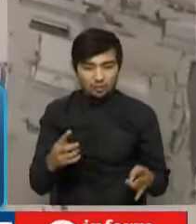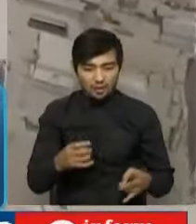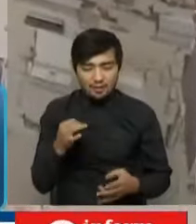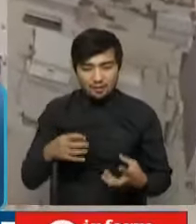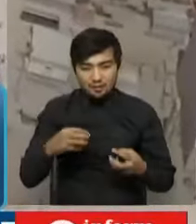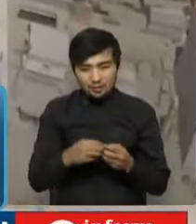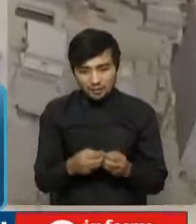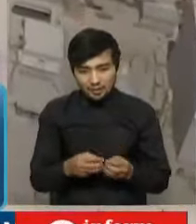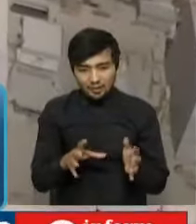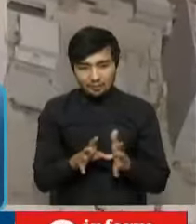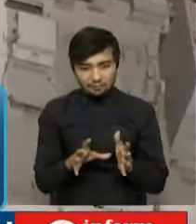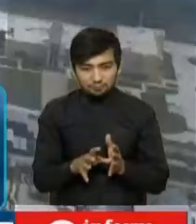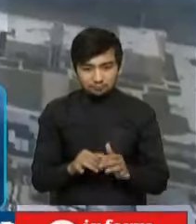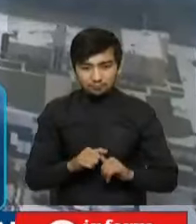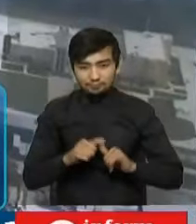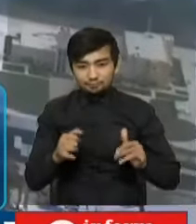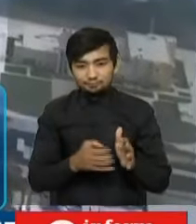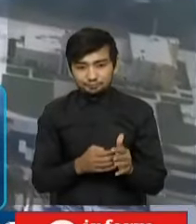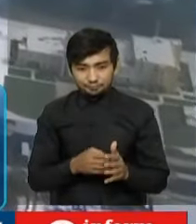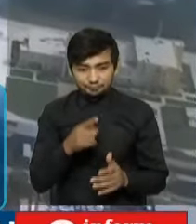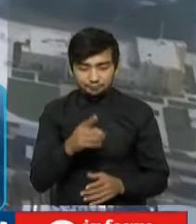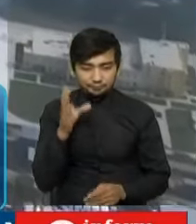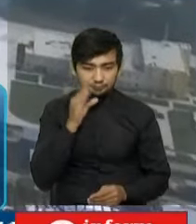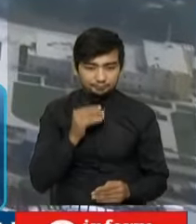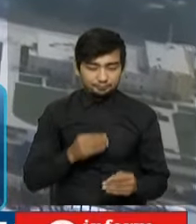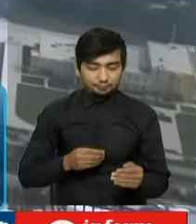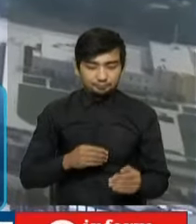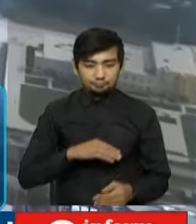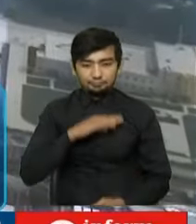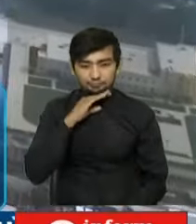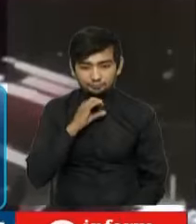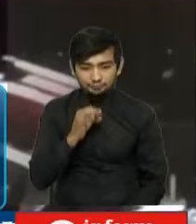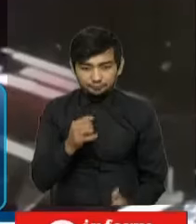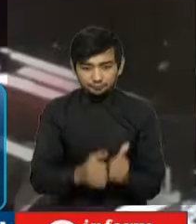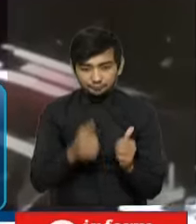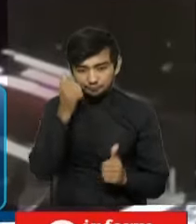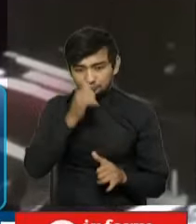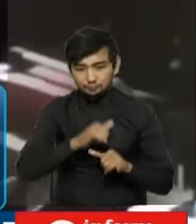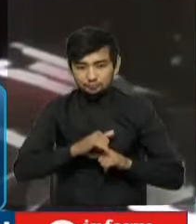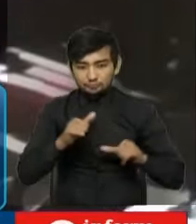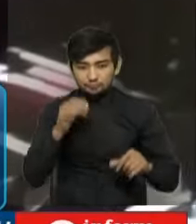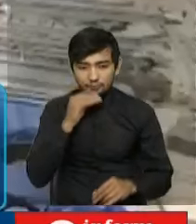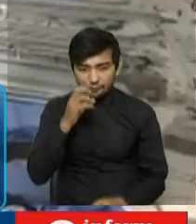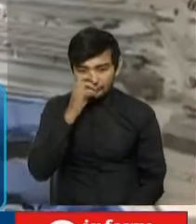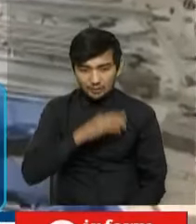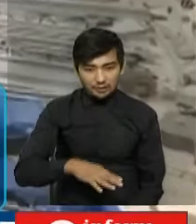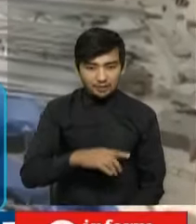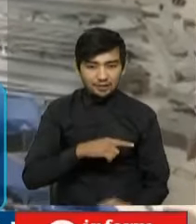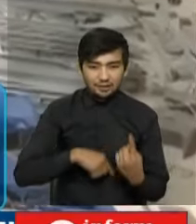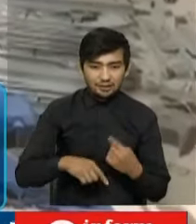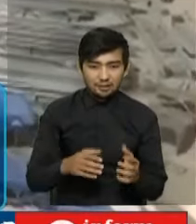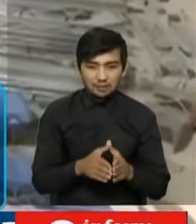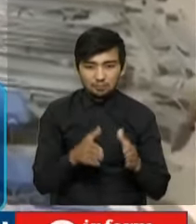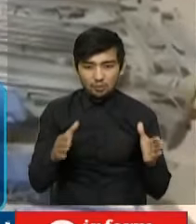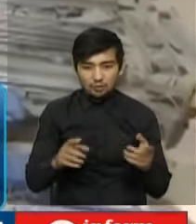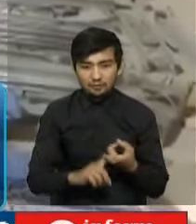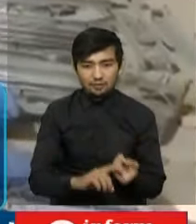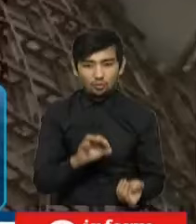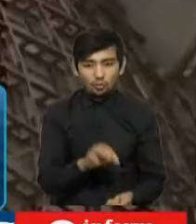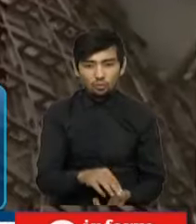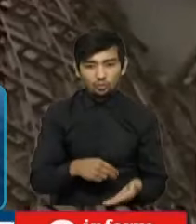покрыть нарастающий энергодефицит, который с каждым годом будет становиться все больше. Иначе наша страна будет все больше зависеть от